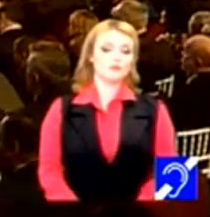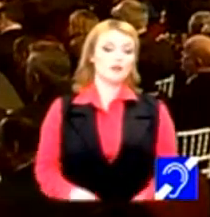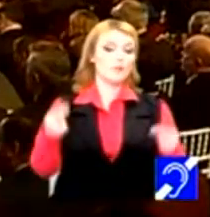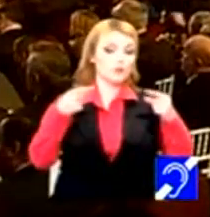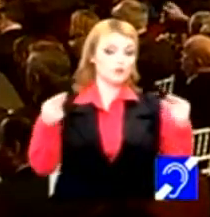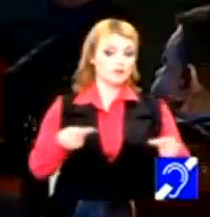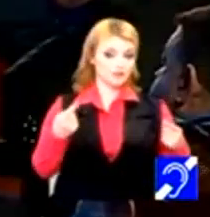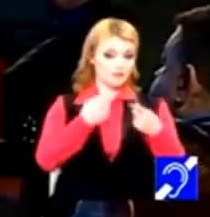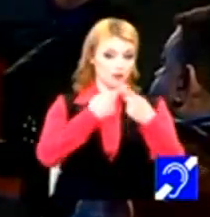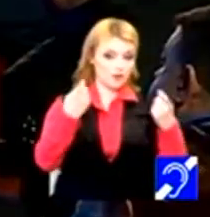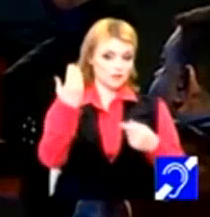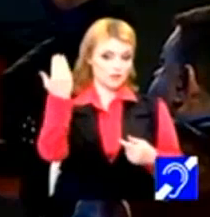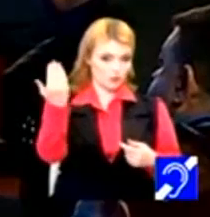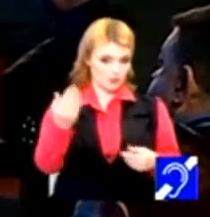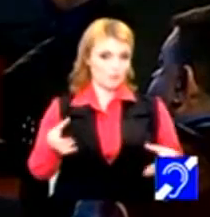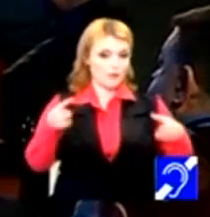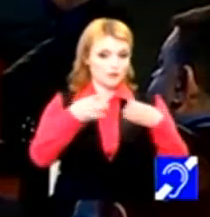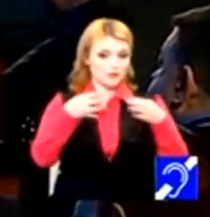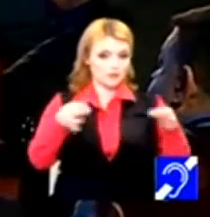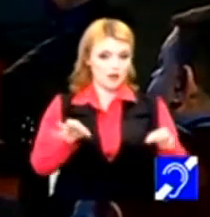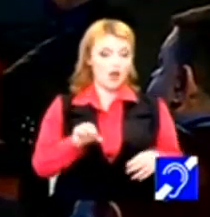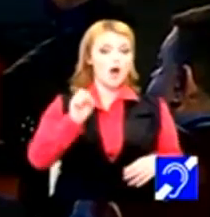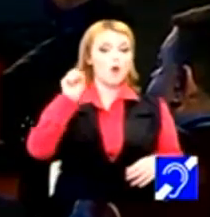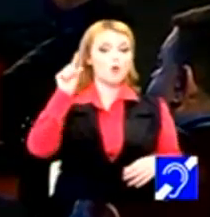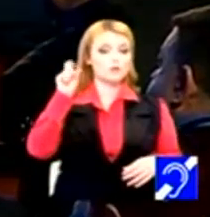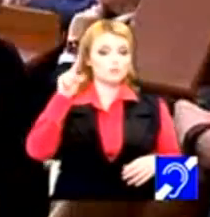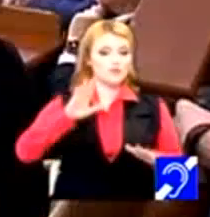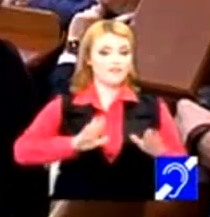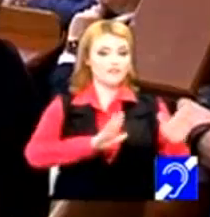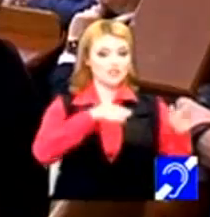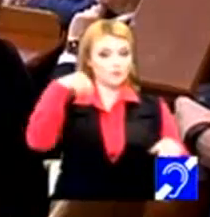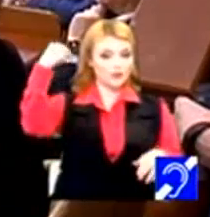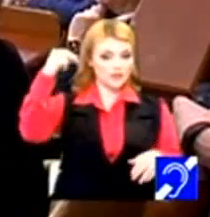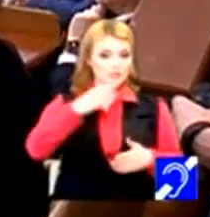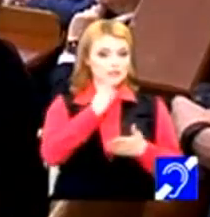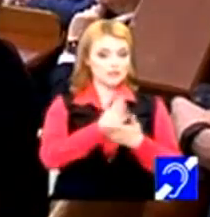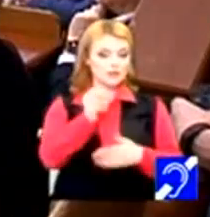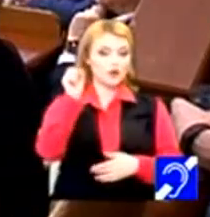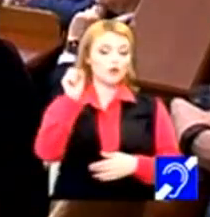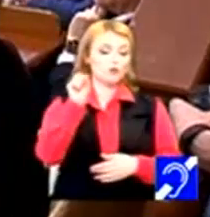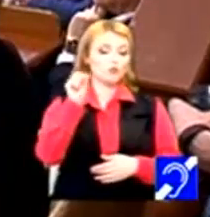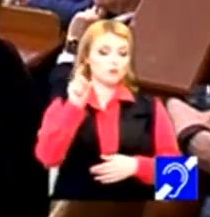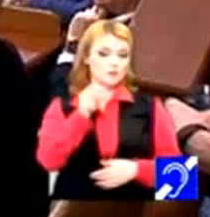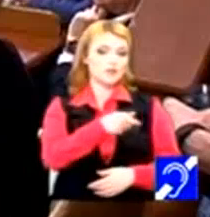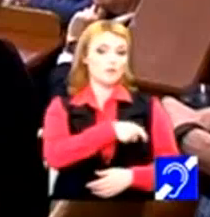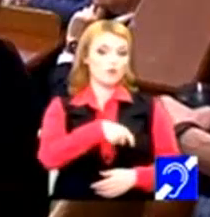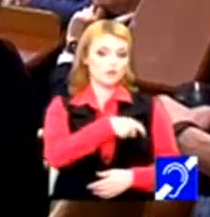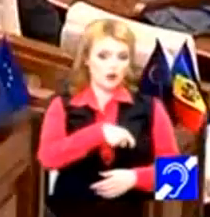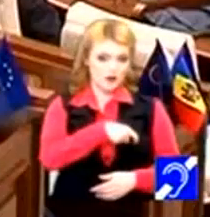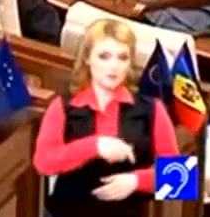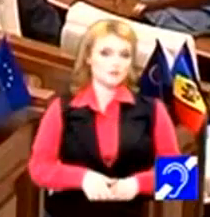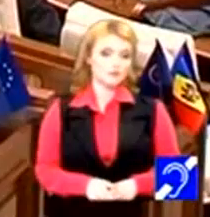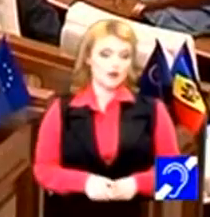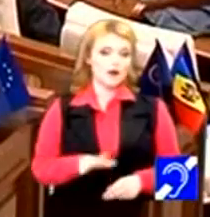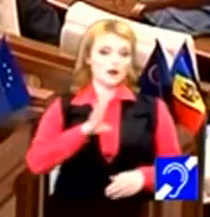Potrivit surselor din interiorul formațiunii, cei 11 vicepreședinți ai PDM sunt deputații Vladimir Andronachi, Monica Babuc, Ruxanda